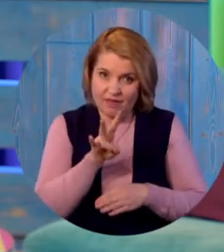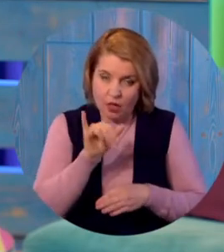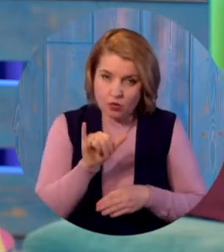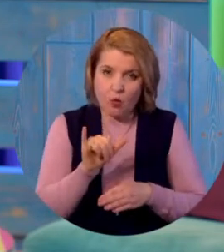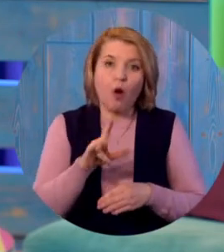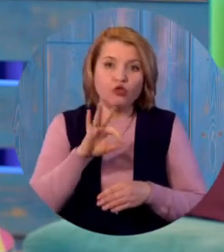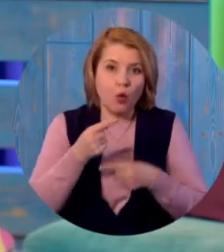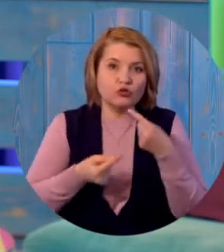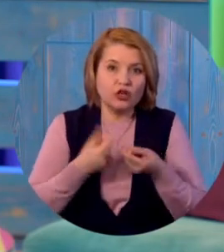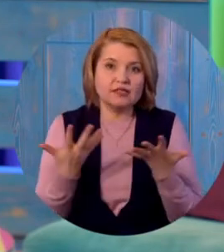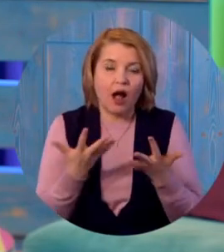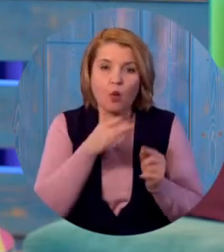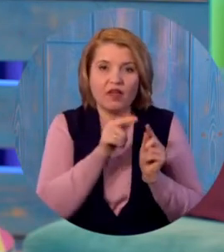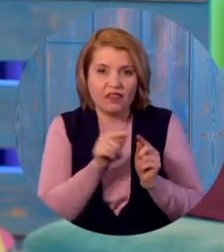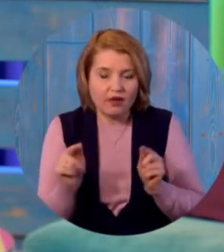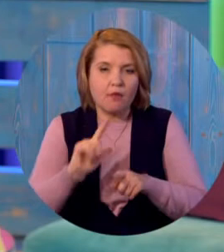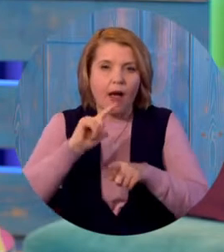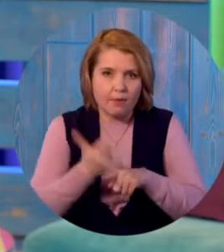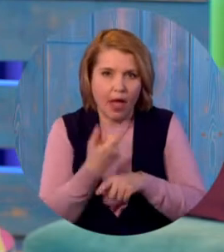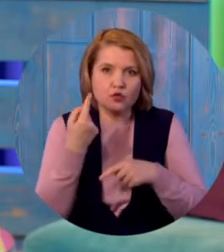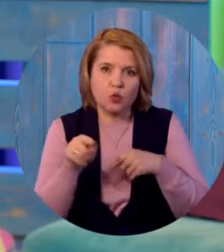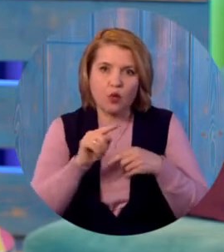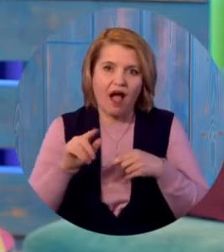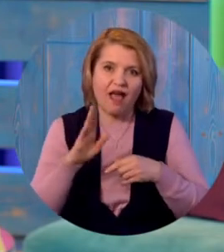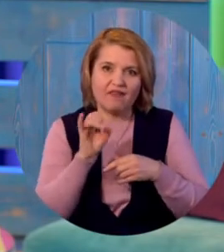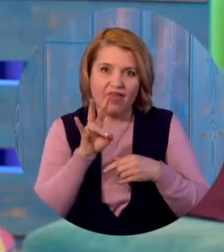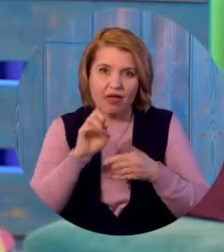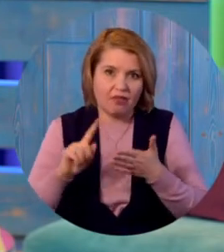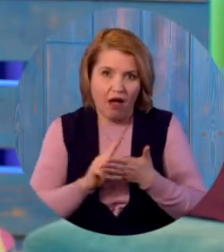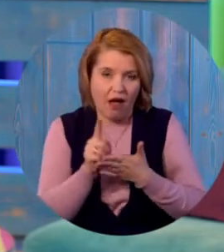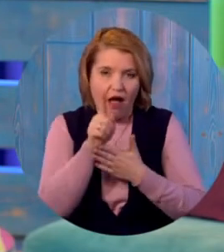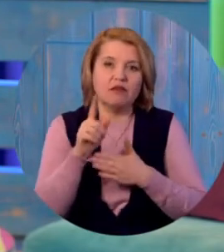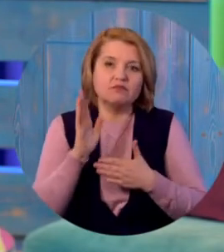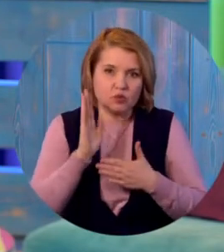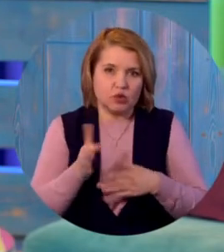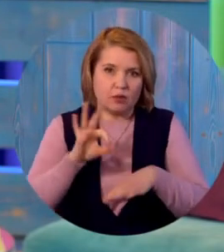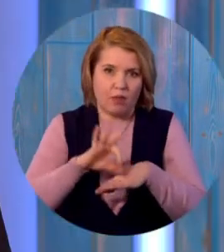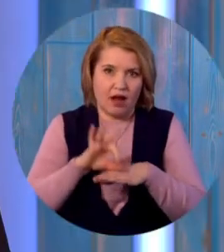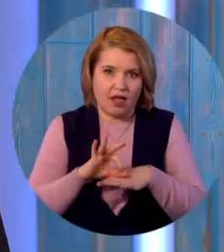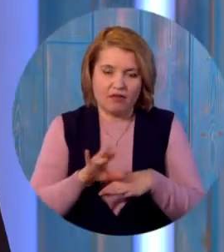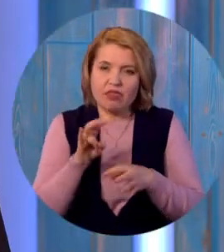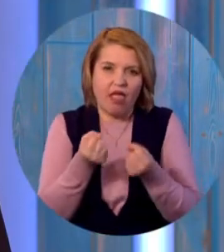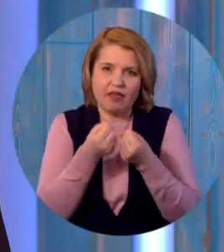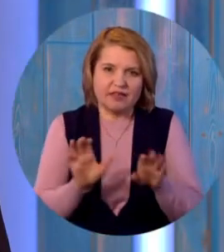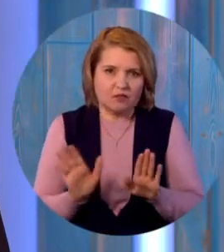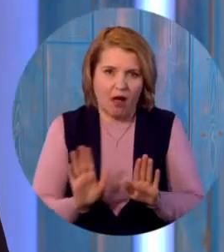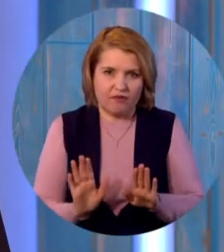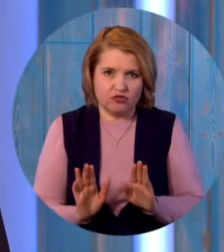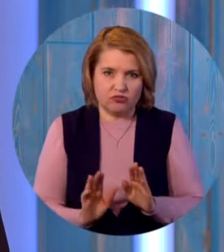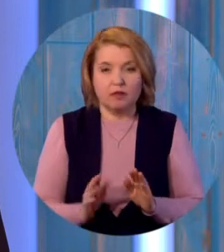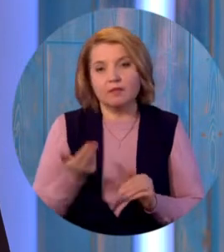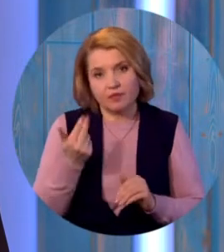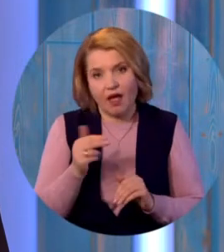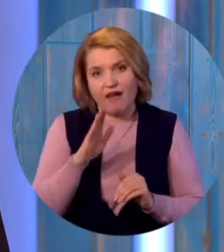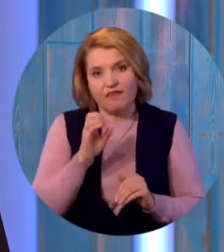время и с ней начнется то же самое. То есть навсегда ты от нее, от этой варикозной болезни не избавишься. К сожалению, это верно. Это